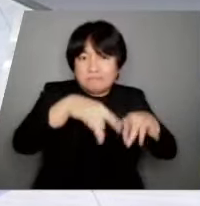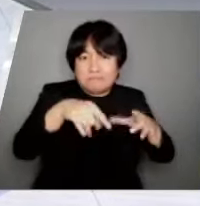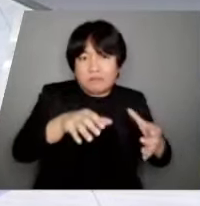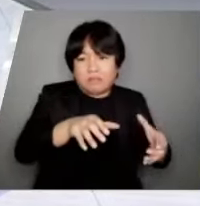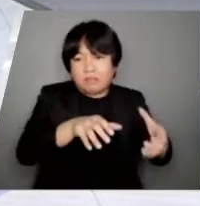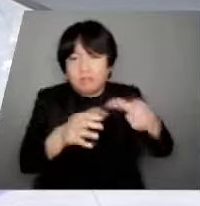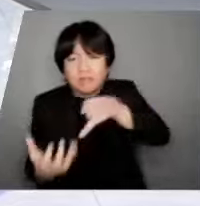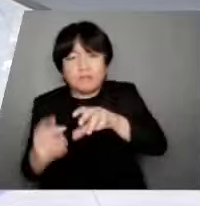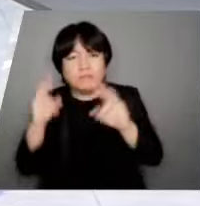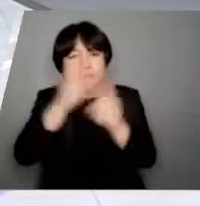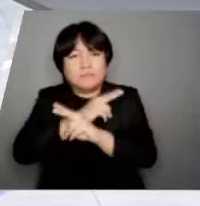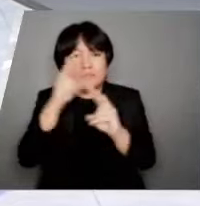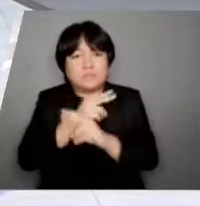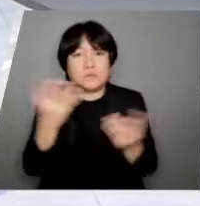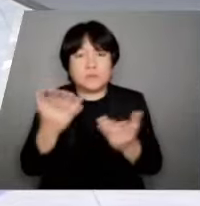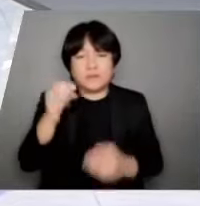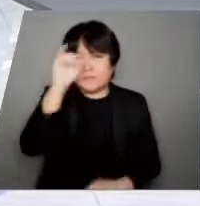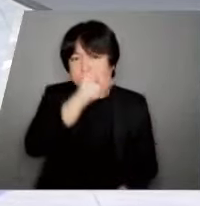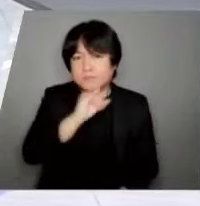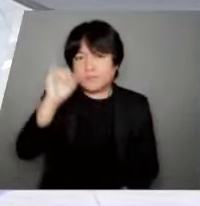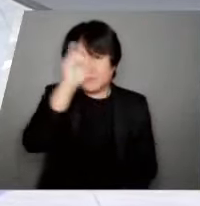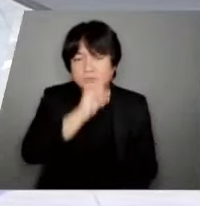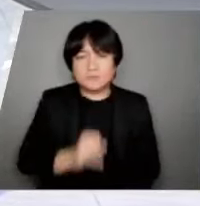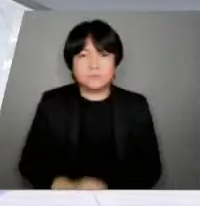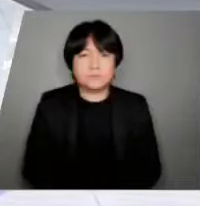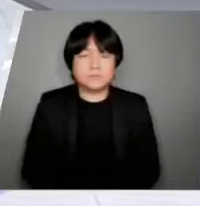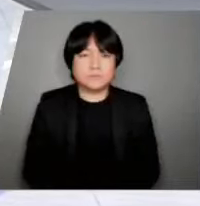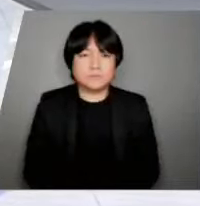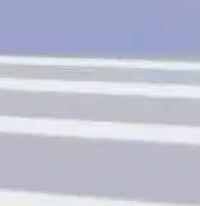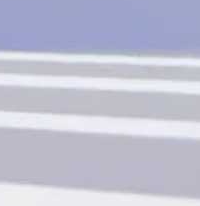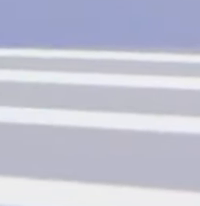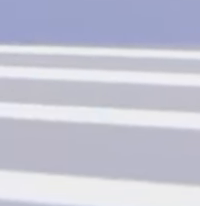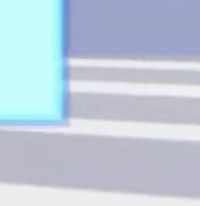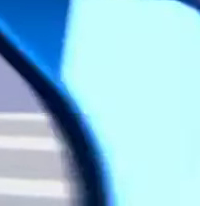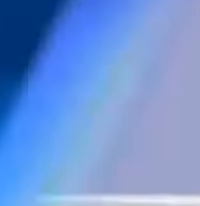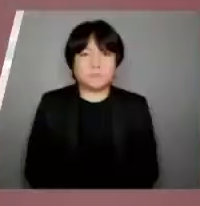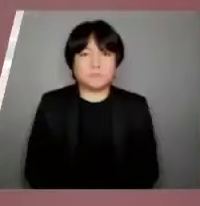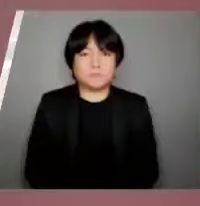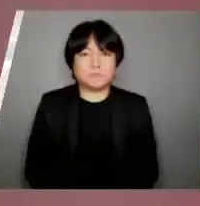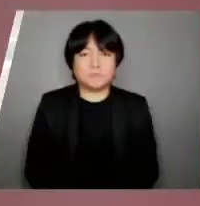si Zen Kilantang Sasa ng GMA Regional TV.